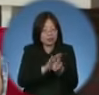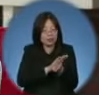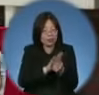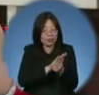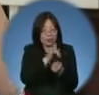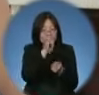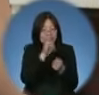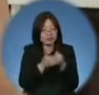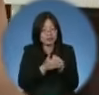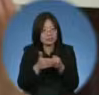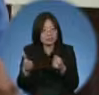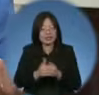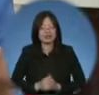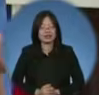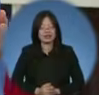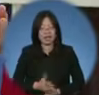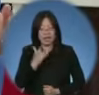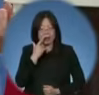그러니까